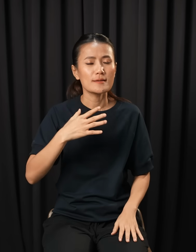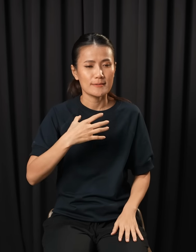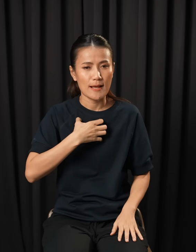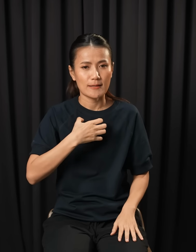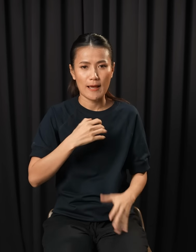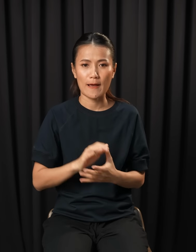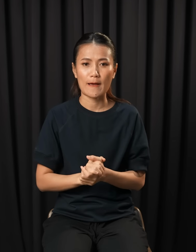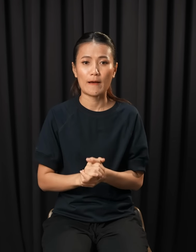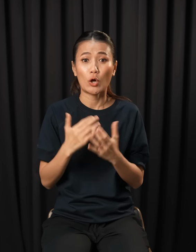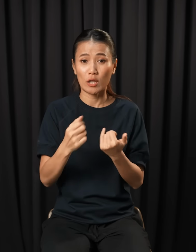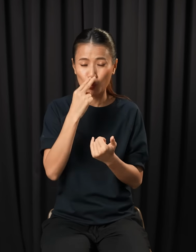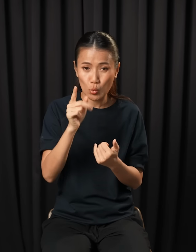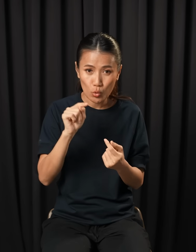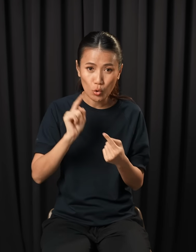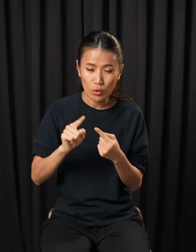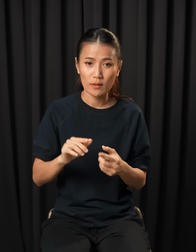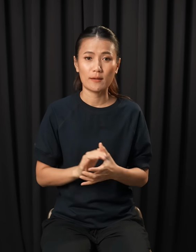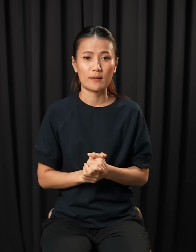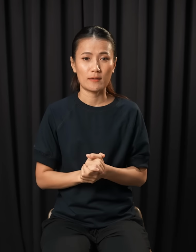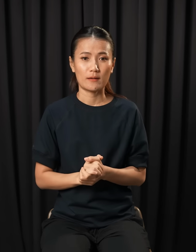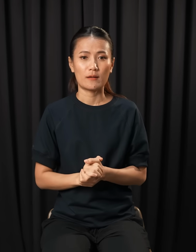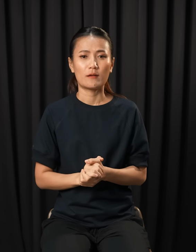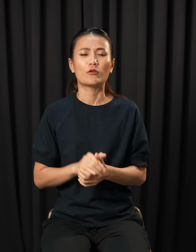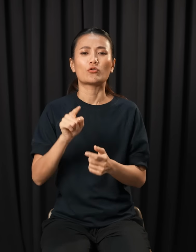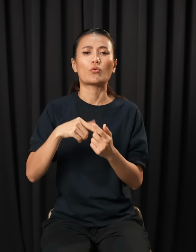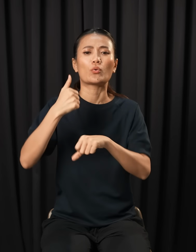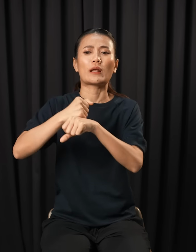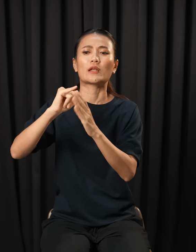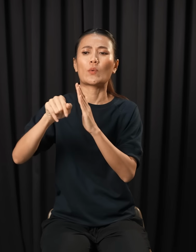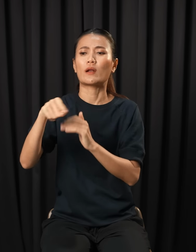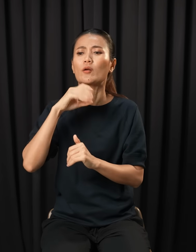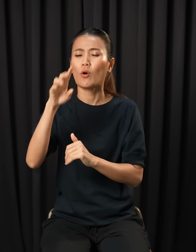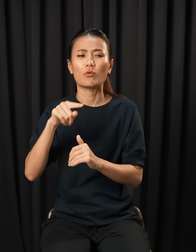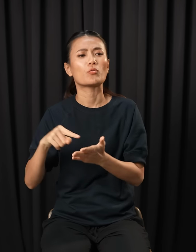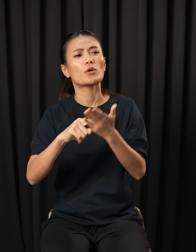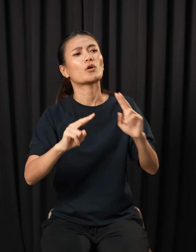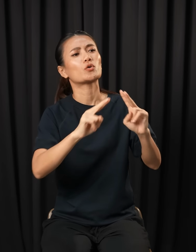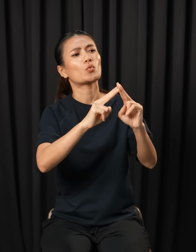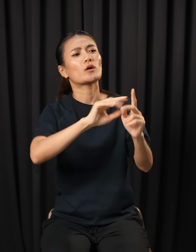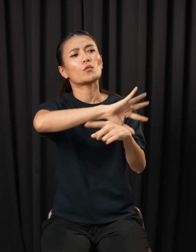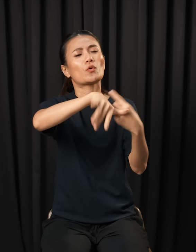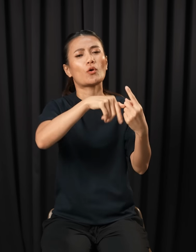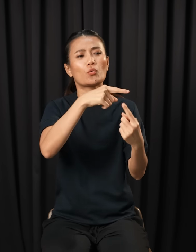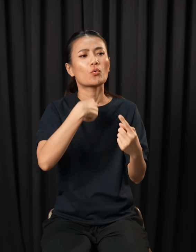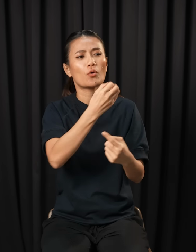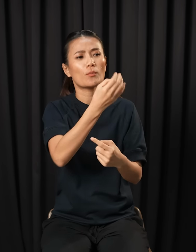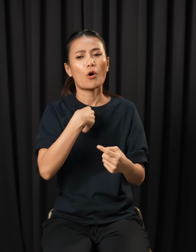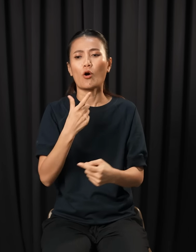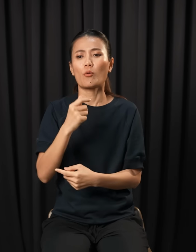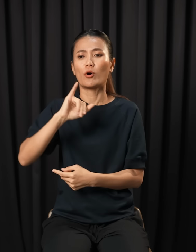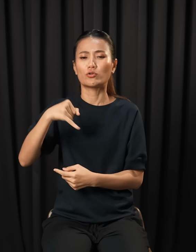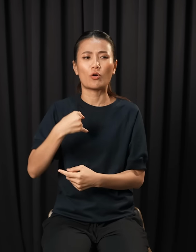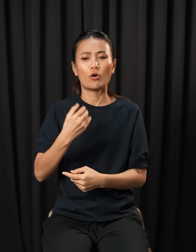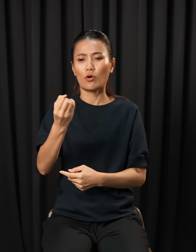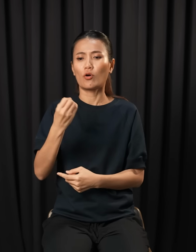จะพอเห็นอยู่ว่าอยากจะกระจายที่ดินยังไงแล้วก็ปัญหาที่ผ่านมาเนี่ยที่มันเป็นเก้าอี้ดนตรีพี่น้องประชาชนที่ฟังอยู่จะเข้าใจว่าไปที่